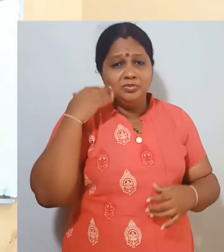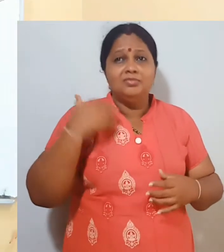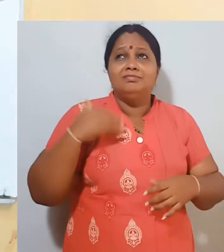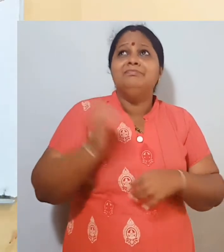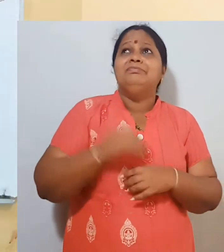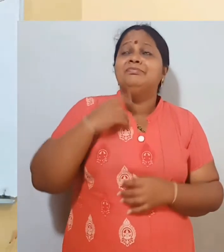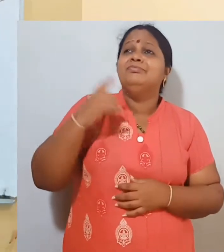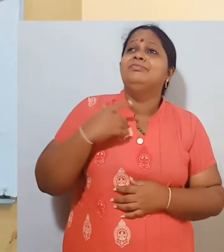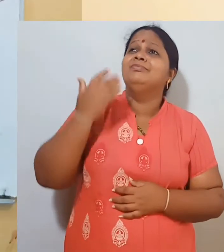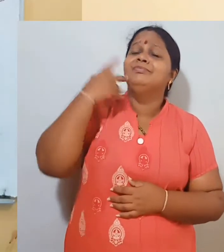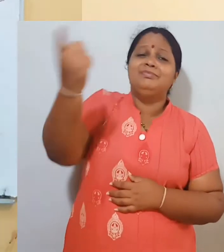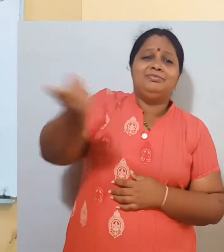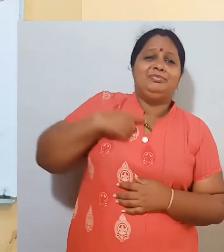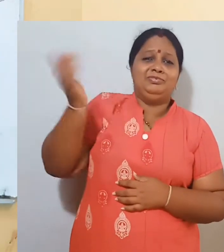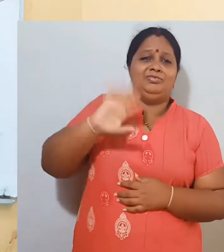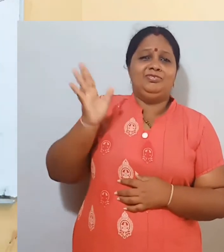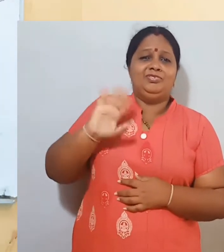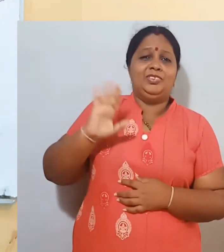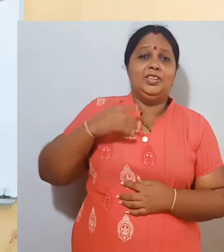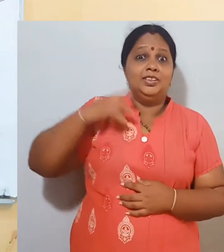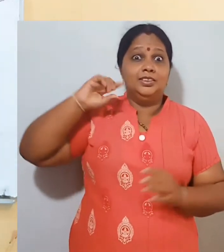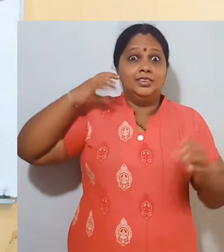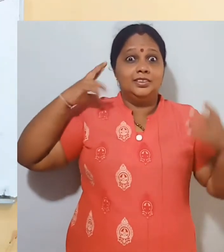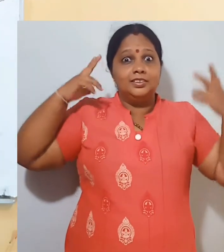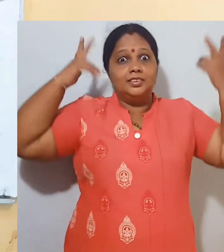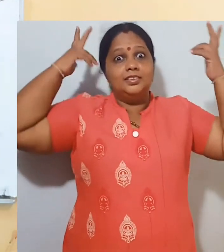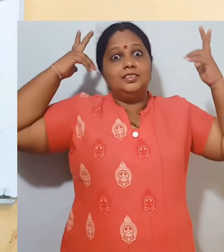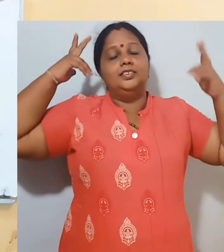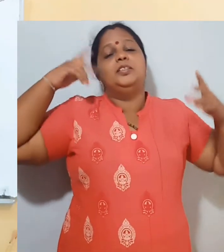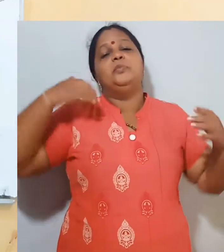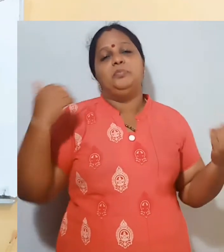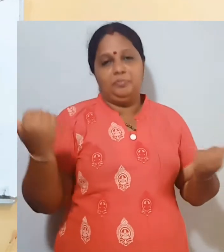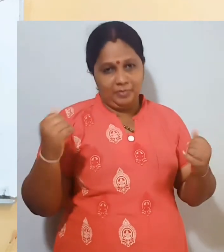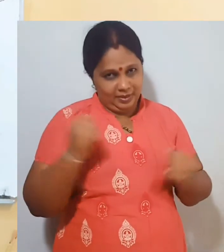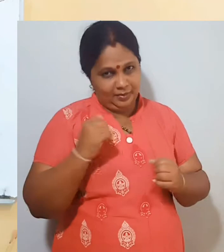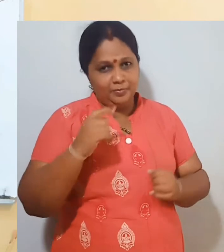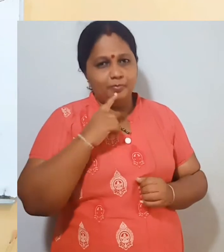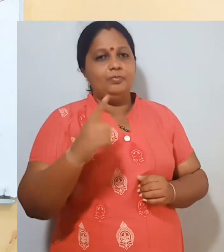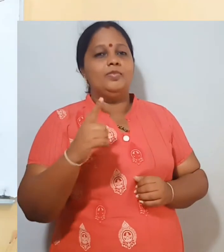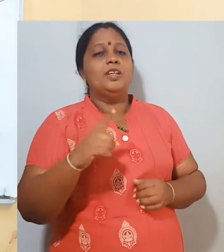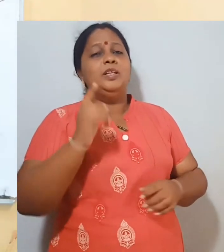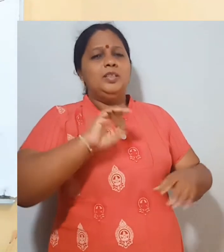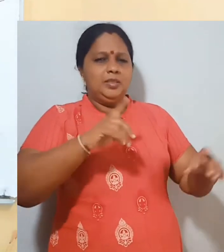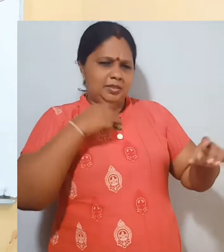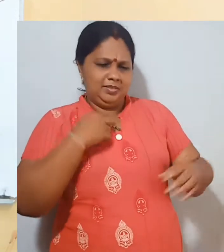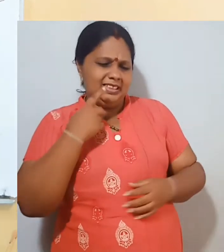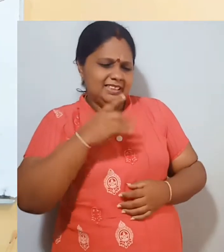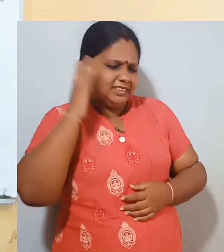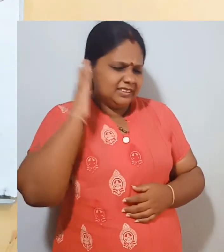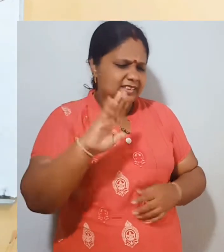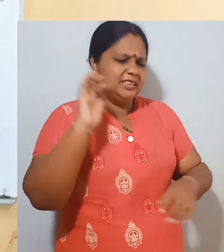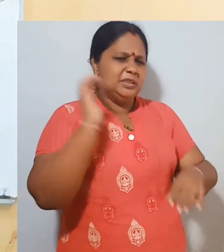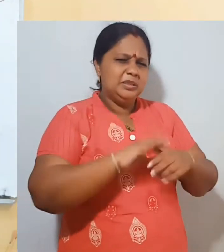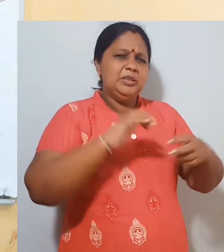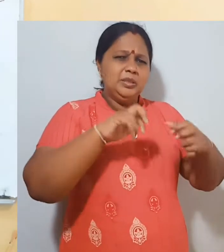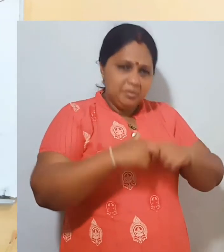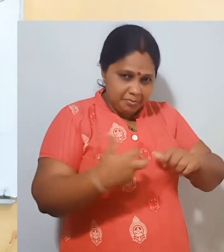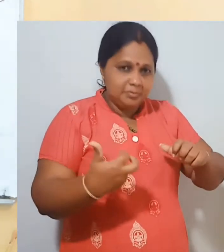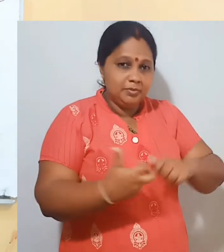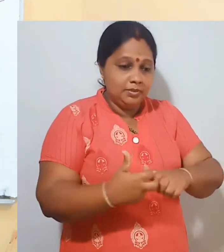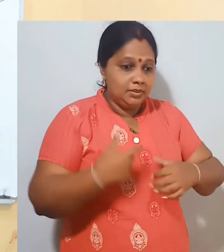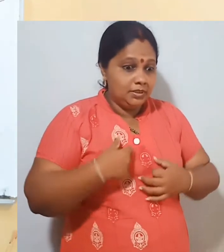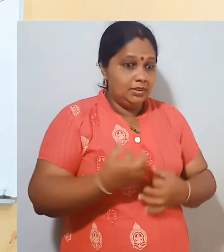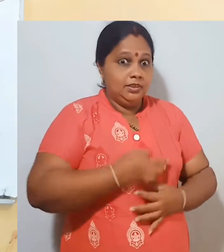அவரை இன்னும் ஆபத்துக்குள்ள கொண்டு போறீங்க. ரைட்? அது உண்மையான நச்சு பாம்பாக இருந்தாலும் கூட, பிரச்சனைக்குரிய பாம்பாக இருந்தாலும் கூட, நீங்க டென்ஷன்